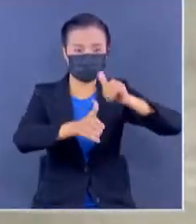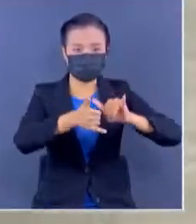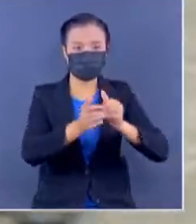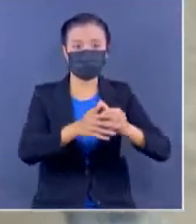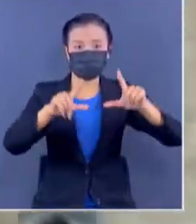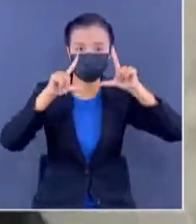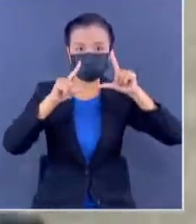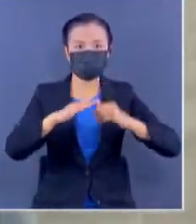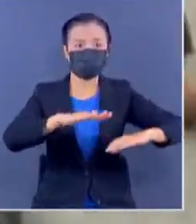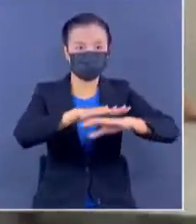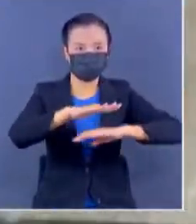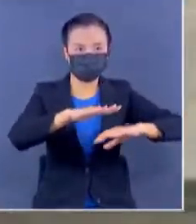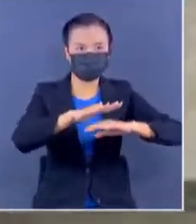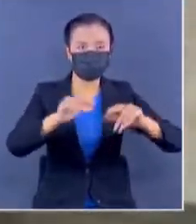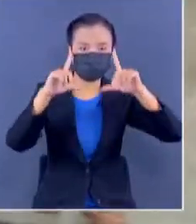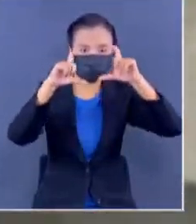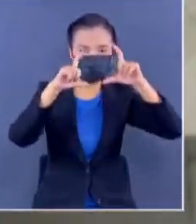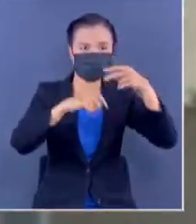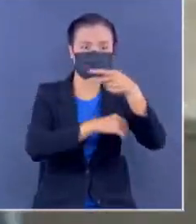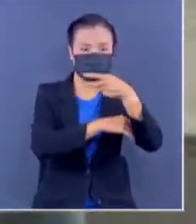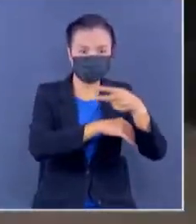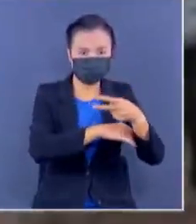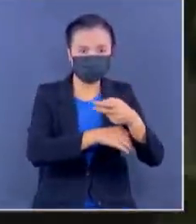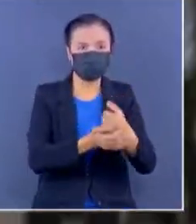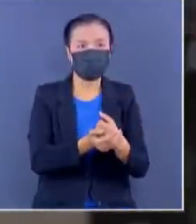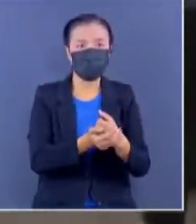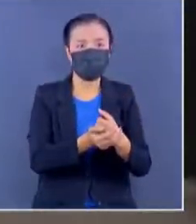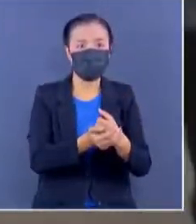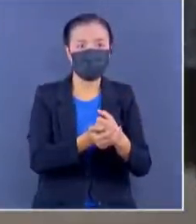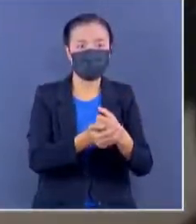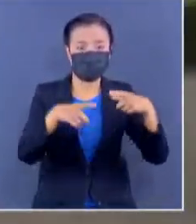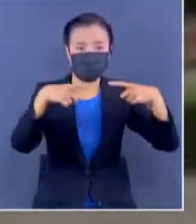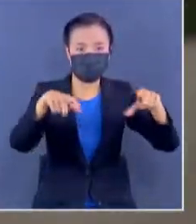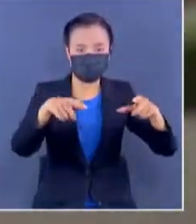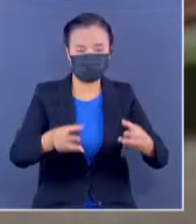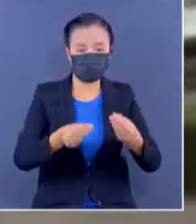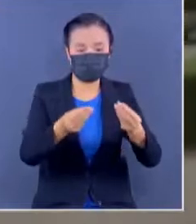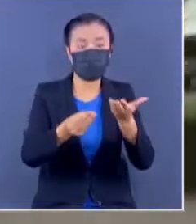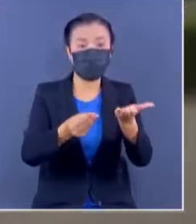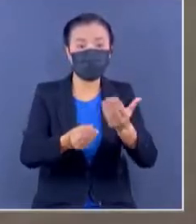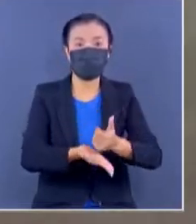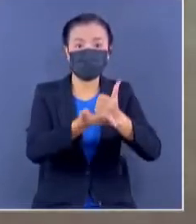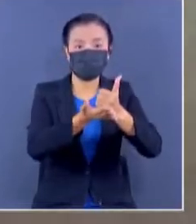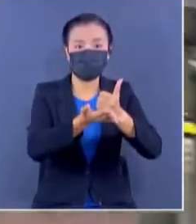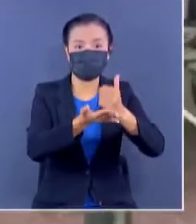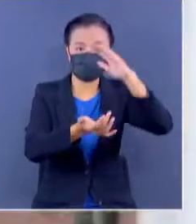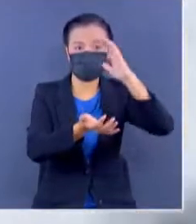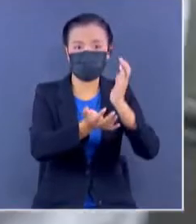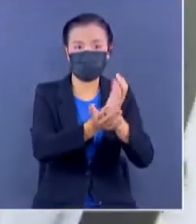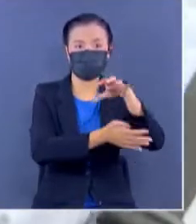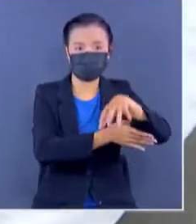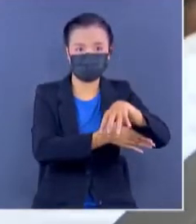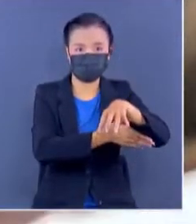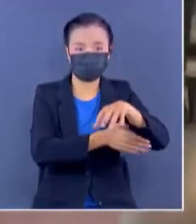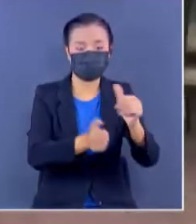คุณแม่ก็หอบหลักฐานค่ะเอาภาพเอาข้อความเอาคลิปวิดีโอต่างๆไปยื่นขอความช่วยเหลือผ่านทางสำนักงานของผู้ช่วย